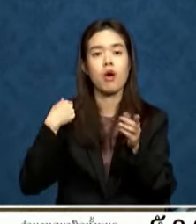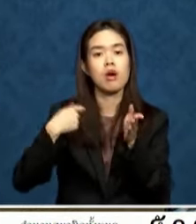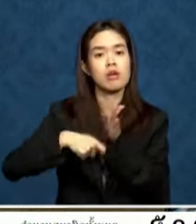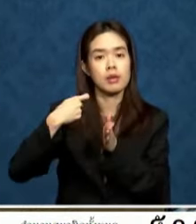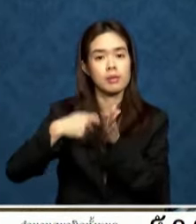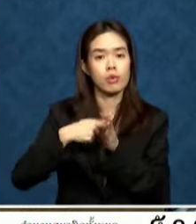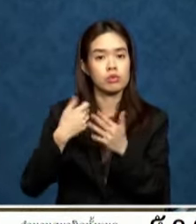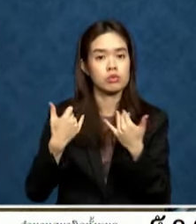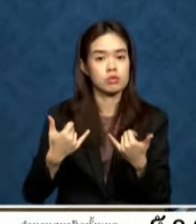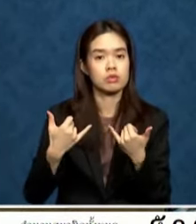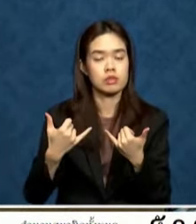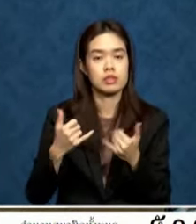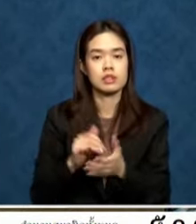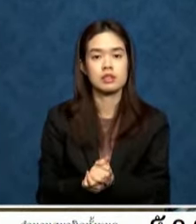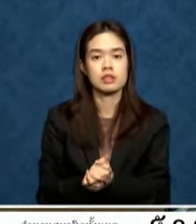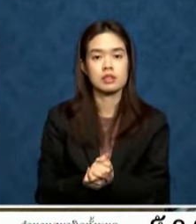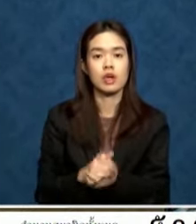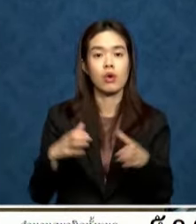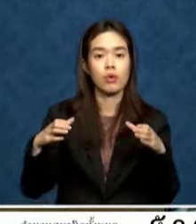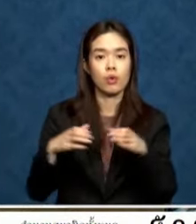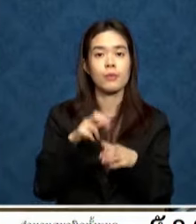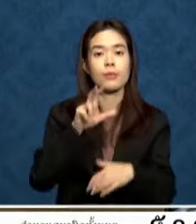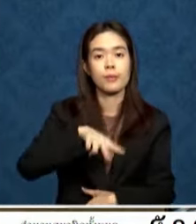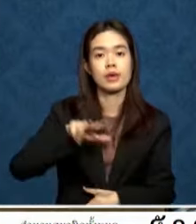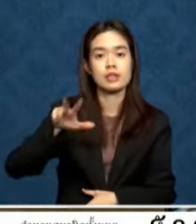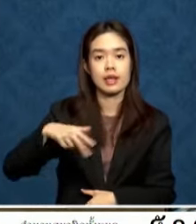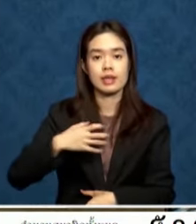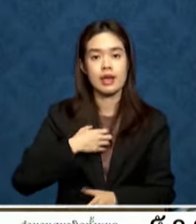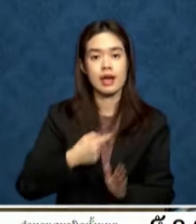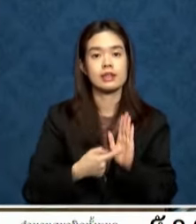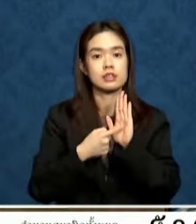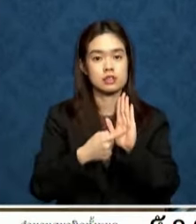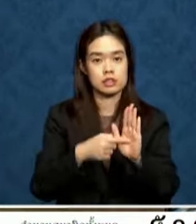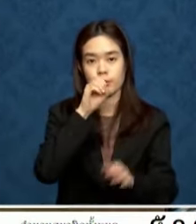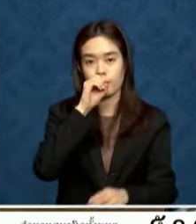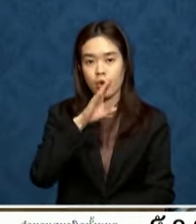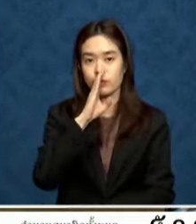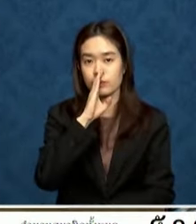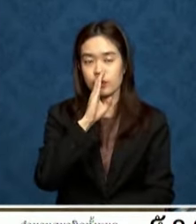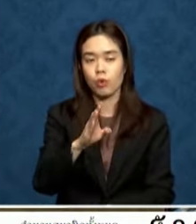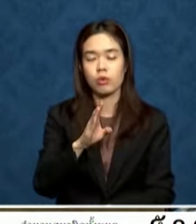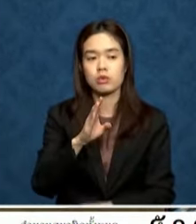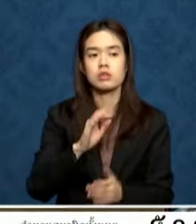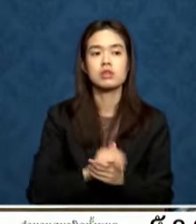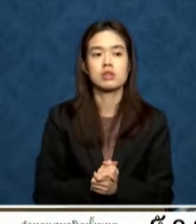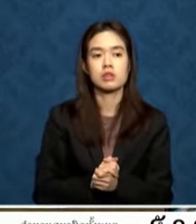ละครับพรรคเพื่อไทยจึงเสนออย่างตรงไปตรงมาว่า